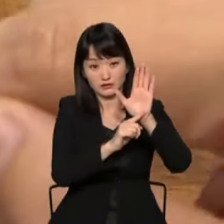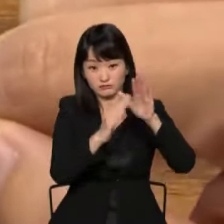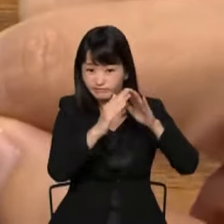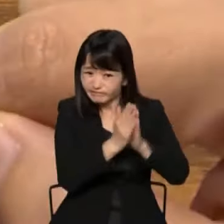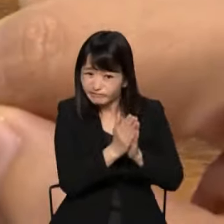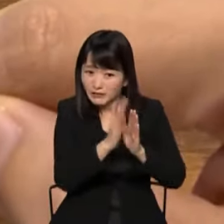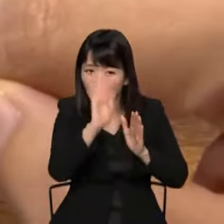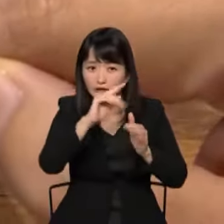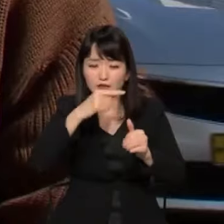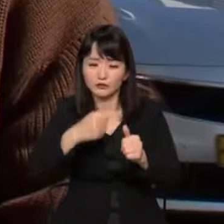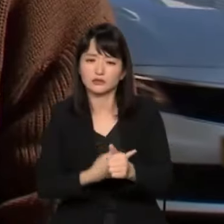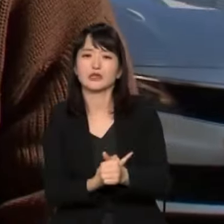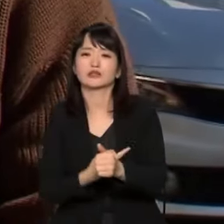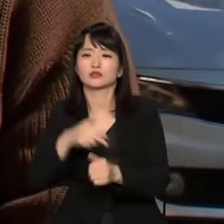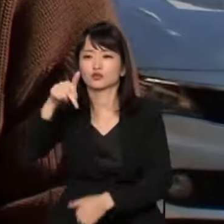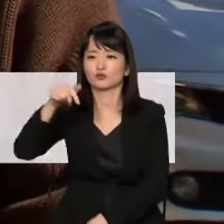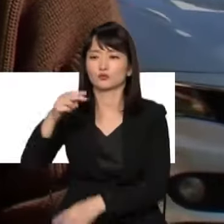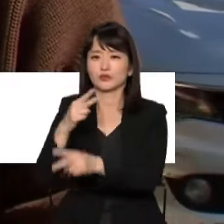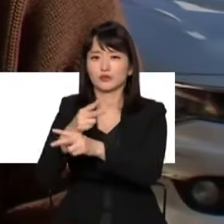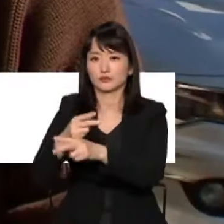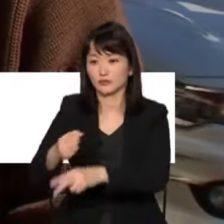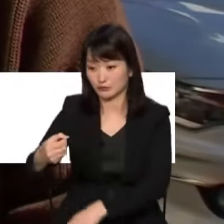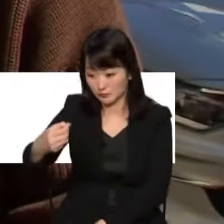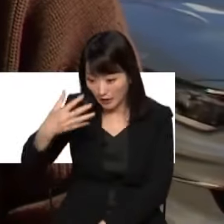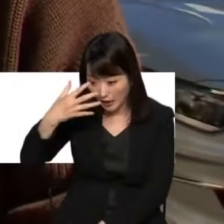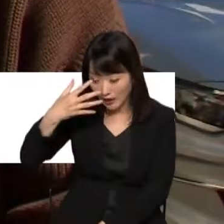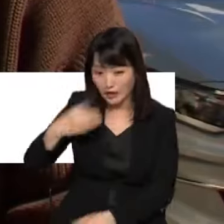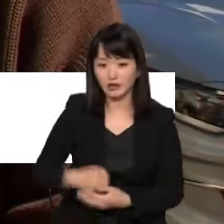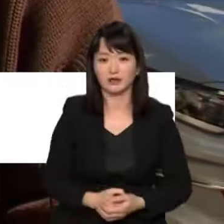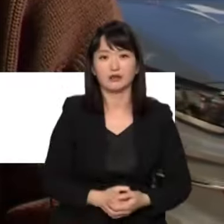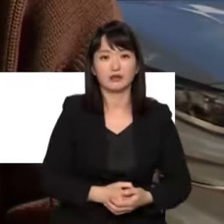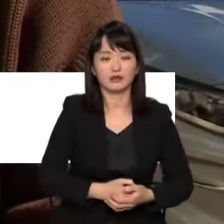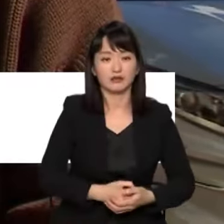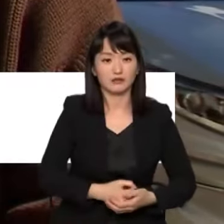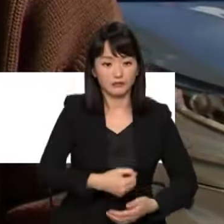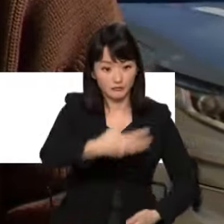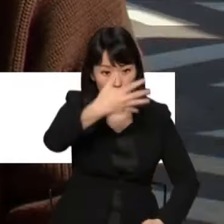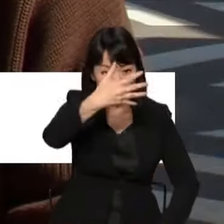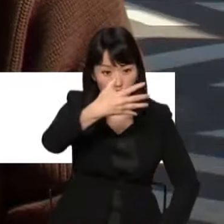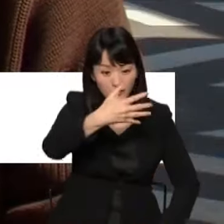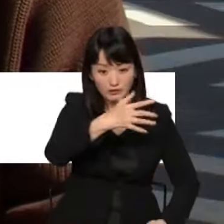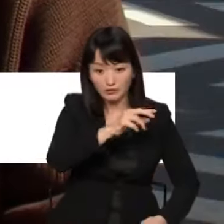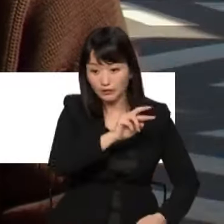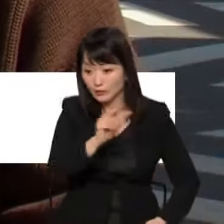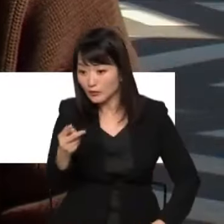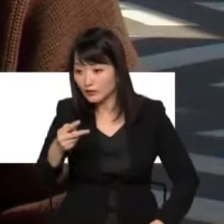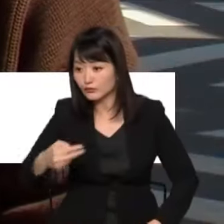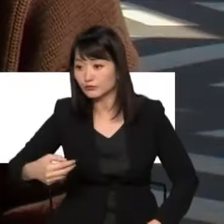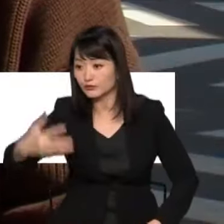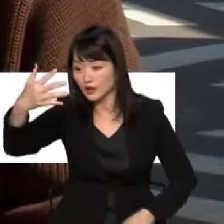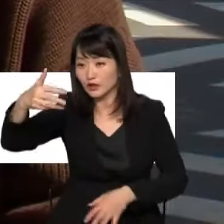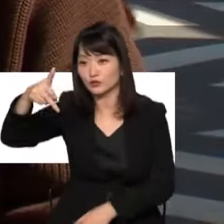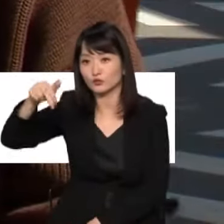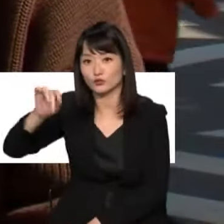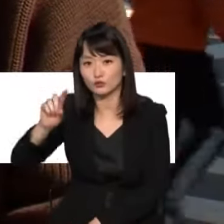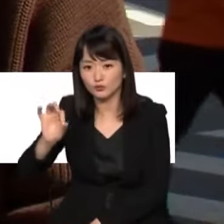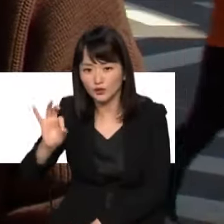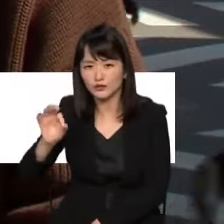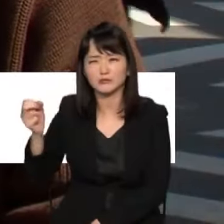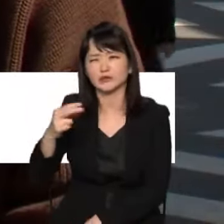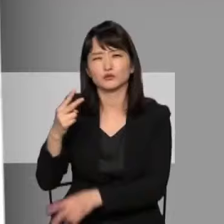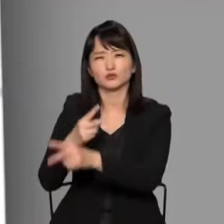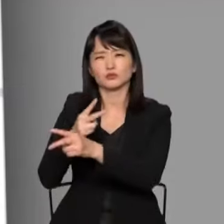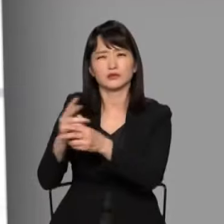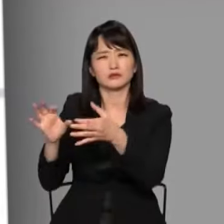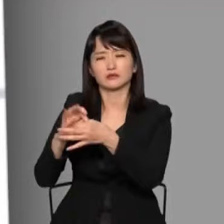열리기도 합니다 아예 화면이 이동되니 쿠팡 앱으로 들어가면 화나서 그냥 자주 안 들어가게